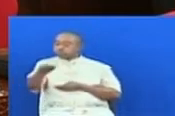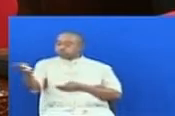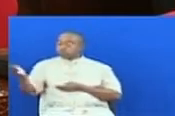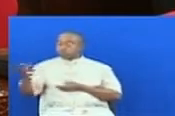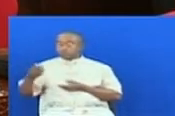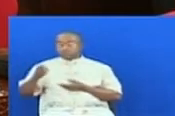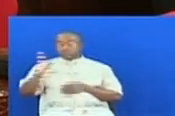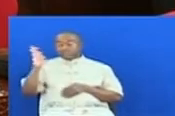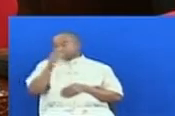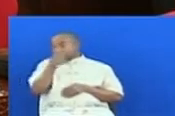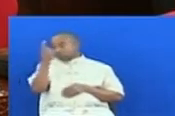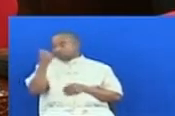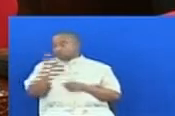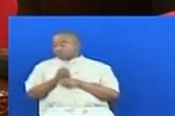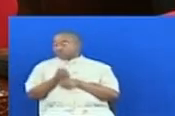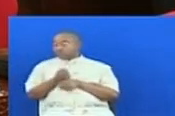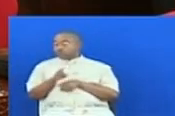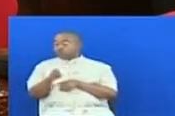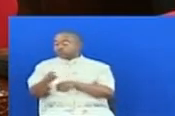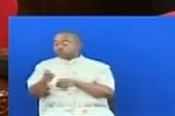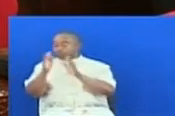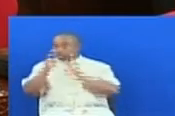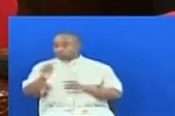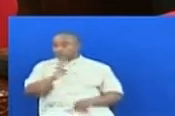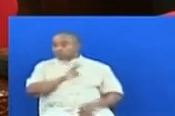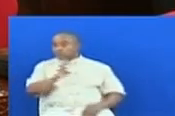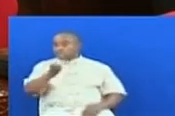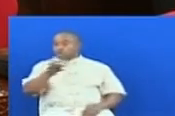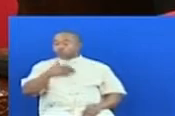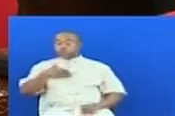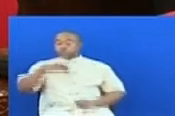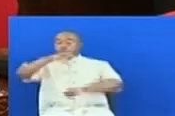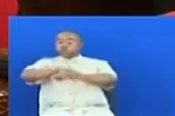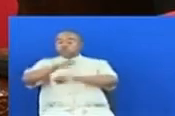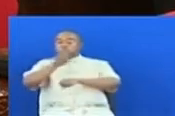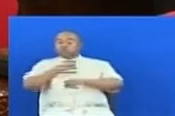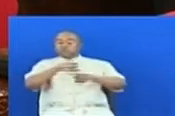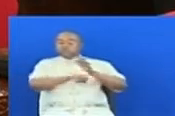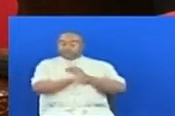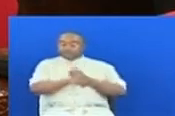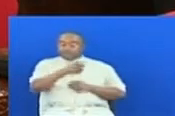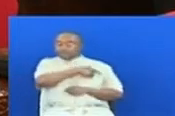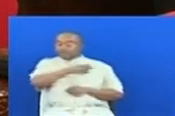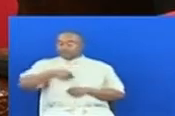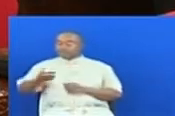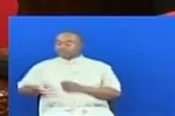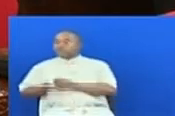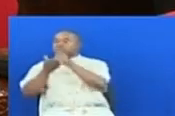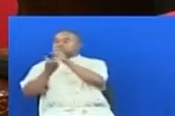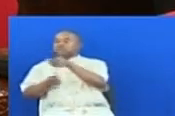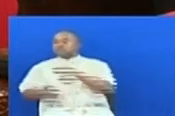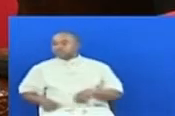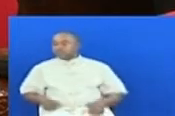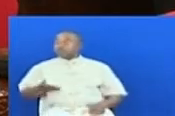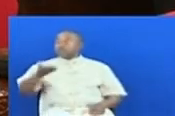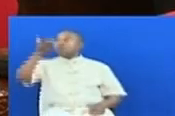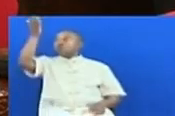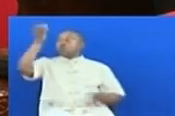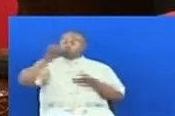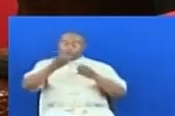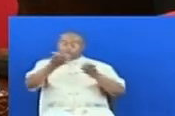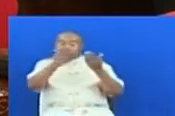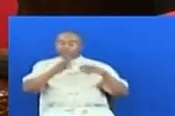wakamshawishi mkuu wa wilaya kutaka kuniweka ndani, rais wangu akanisaidia, namshukuru na Mungu ampe afya